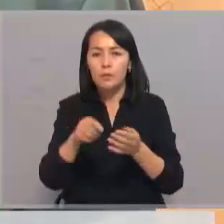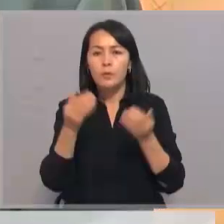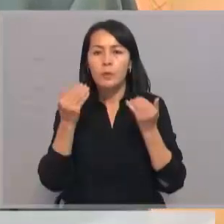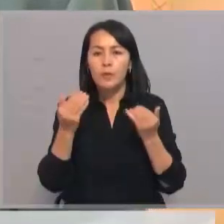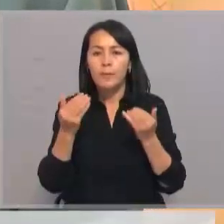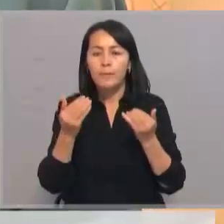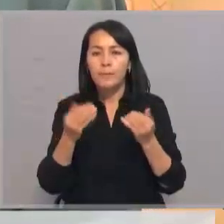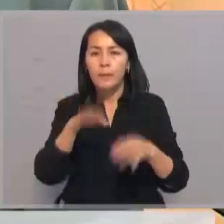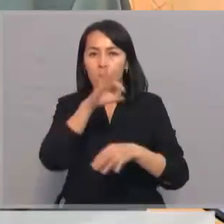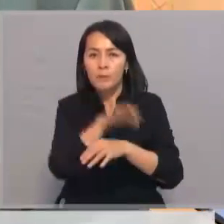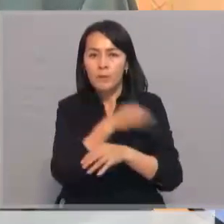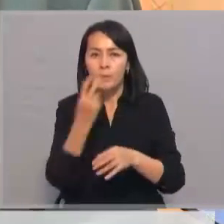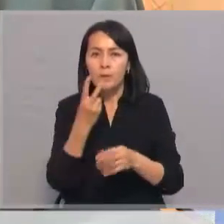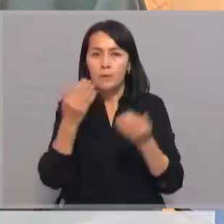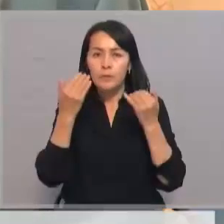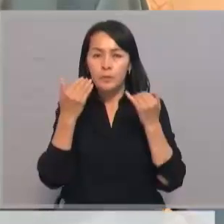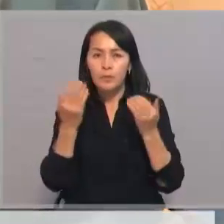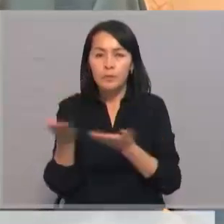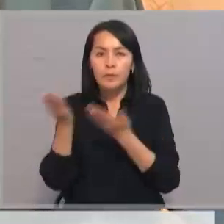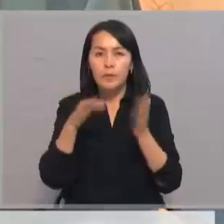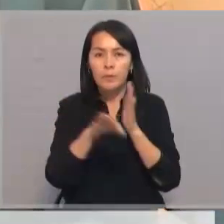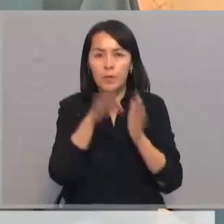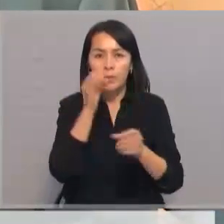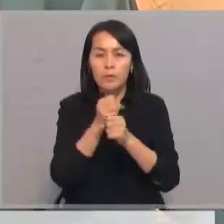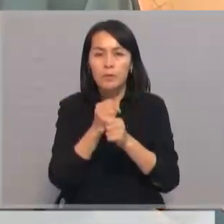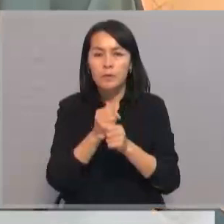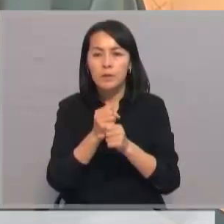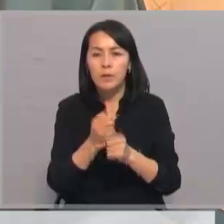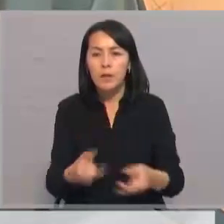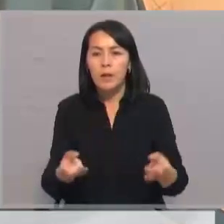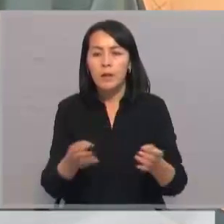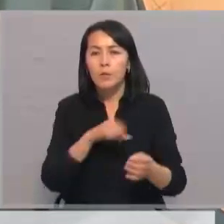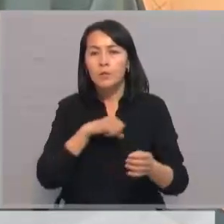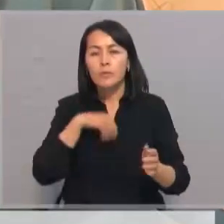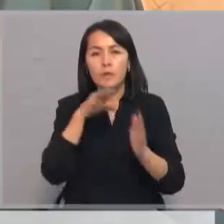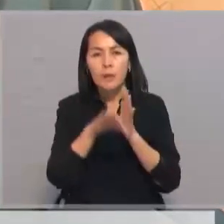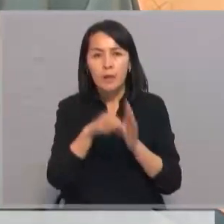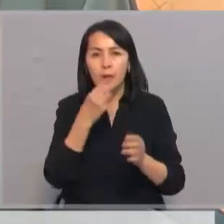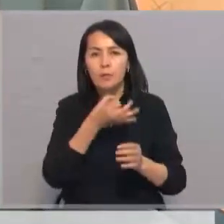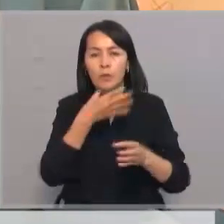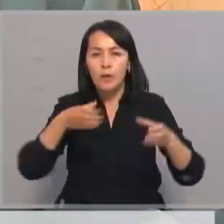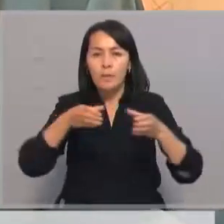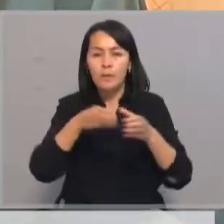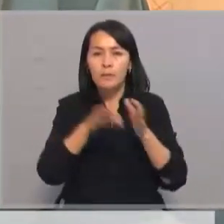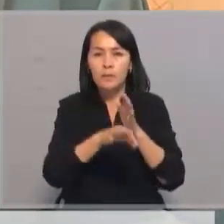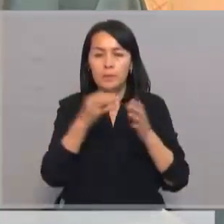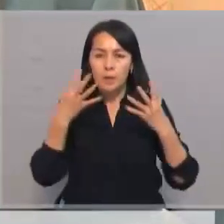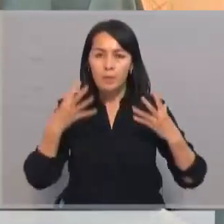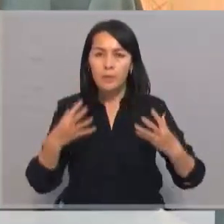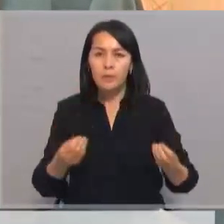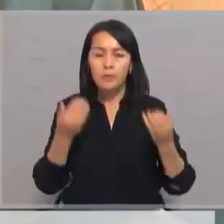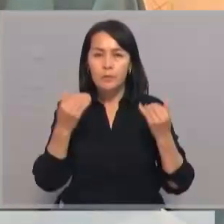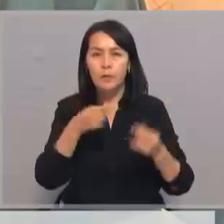деп мына жұбайымыз екеуміз бүгін келіп дауыс бердік қалаған кандидаттарымызға, қалаған партиямызға. Амандық болса